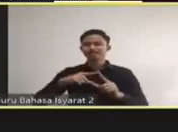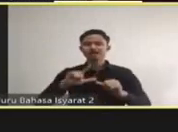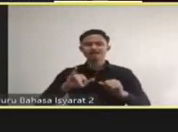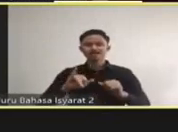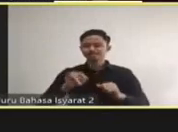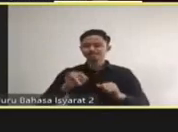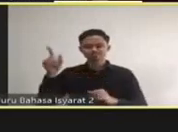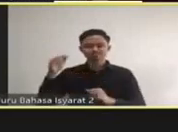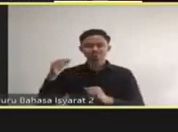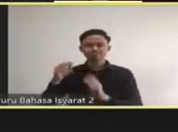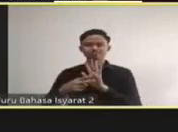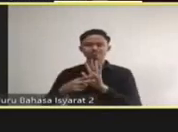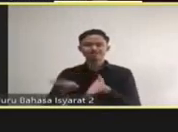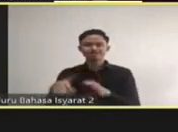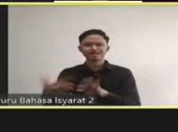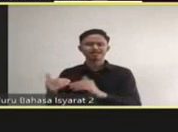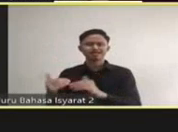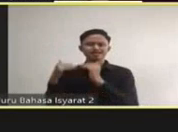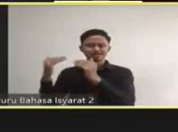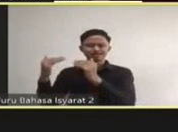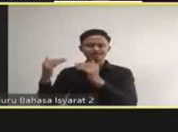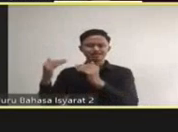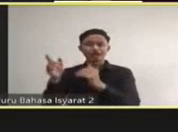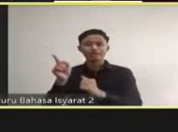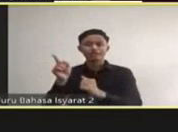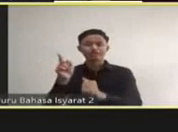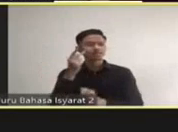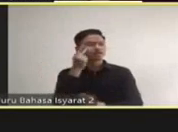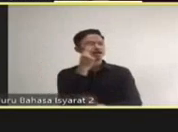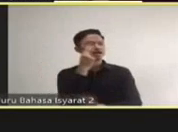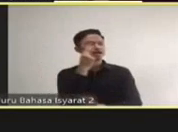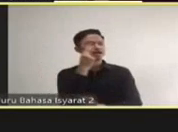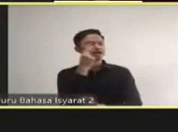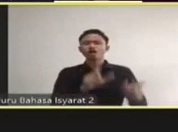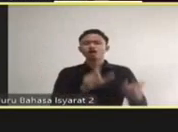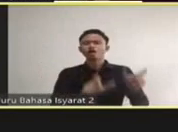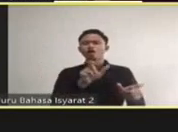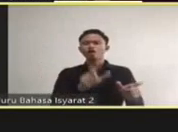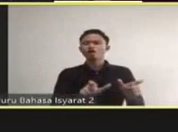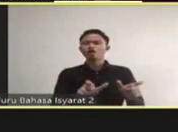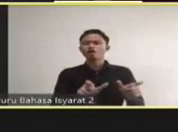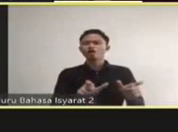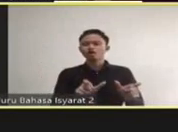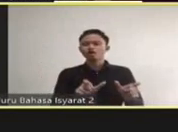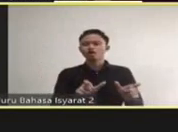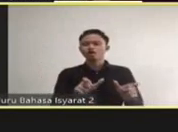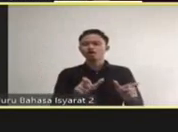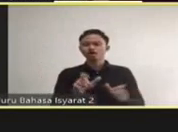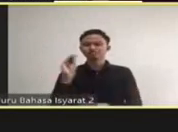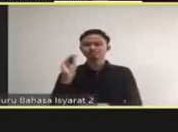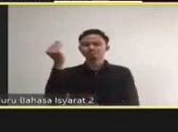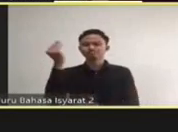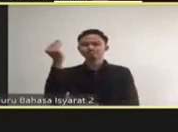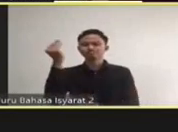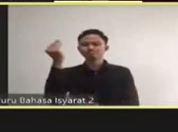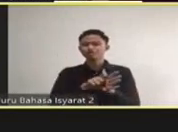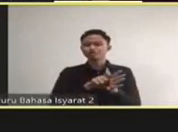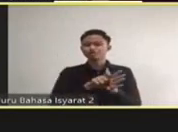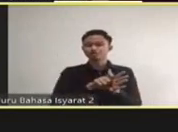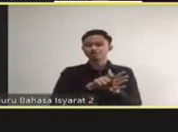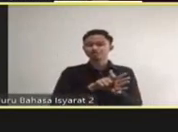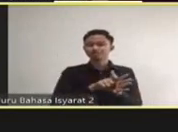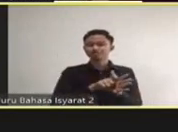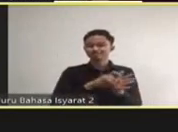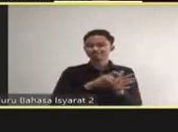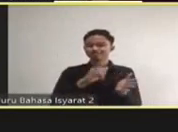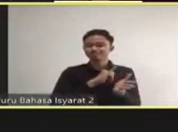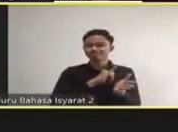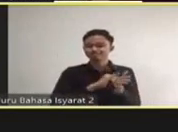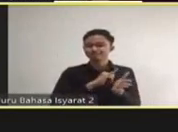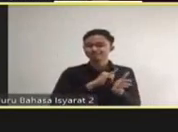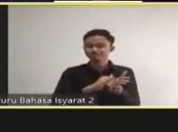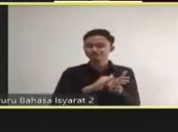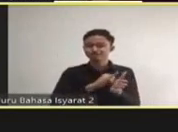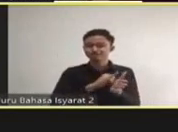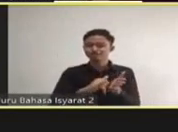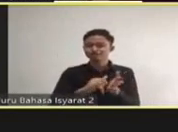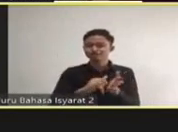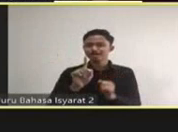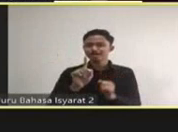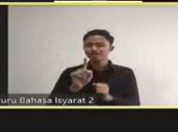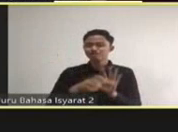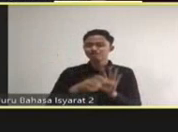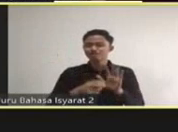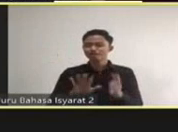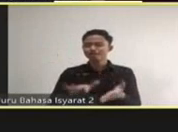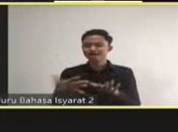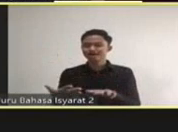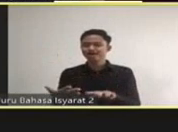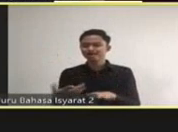kemampuan seseorang untuk memimpin itu sangat penting sekali. New York misalnya, angka kematian di satu kota New York sendiri itu